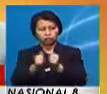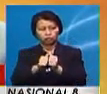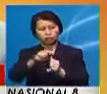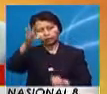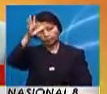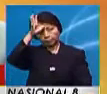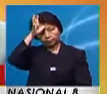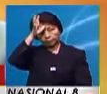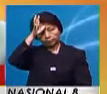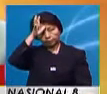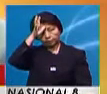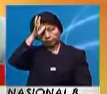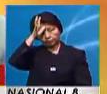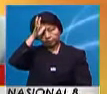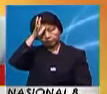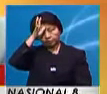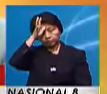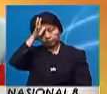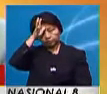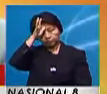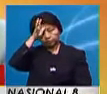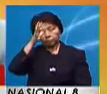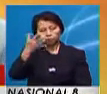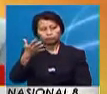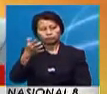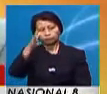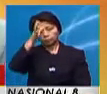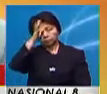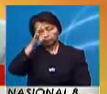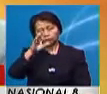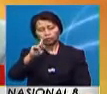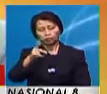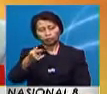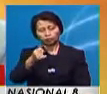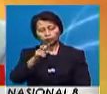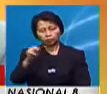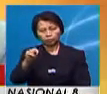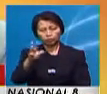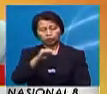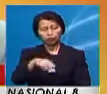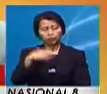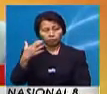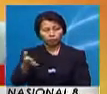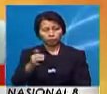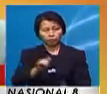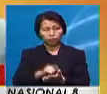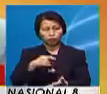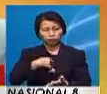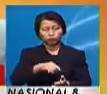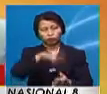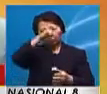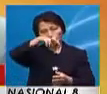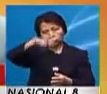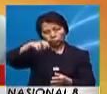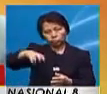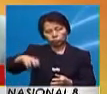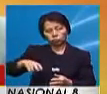Bapak Tasri Zamanhan. Kemudian selepas diangkat beliau, Mida dibawa turun